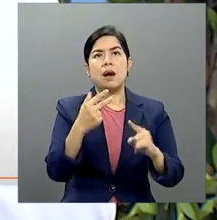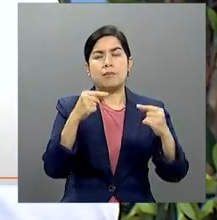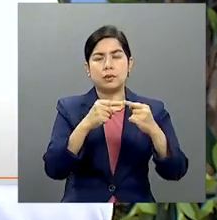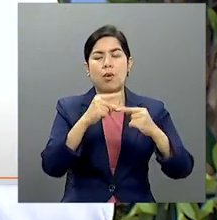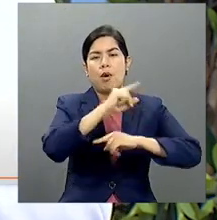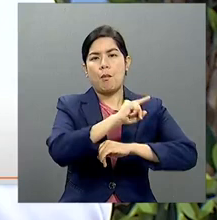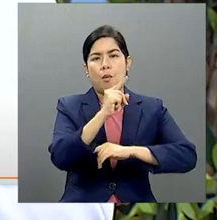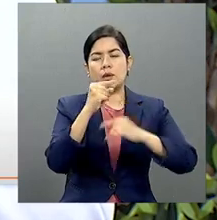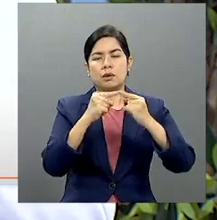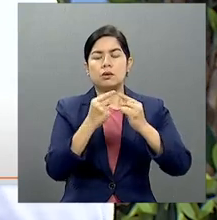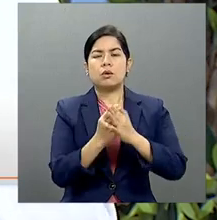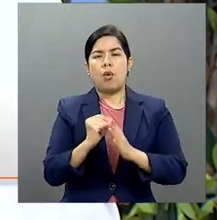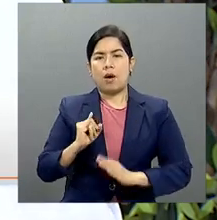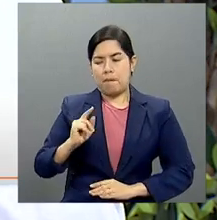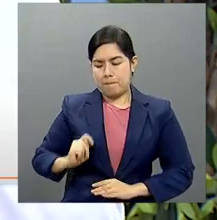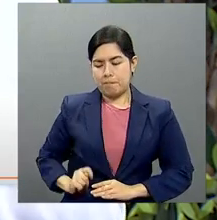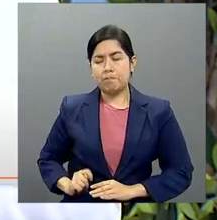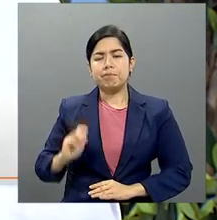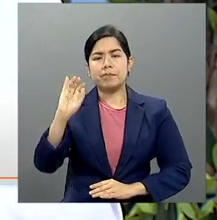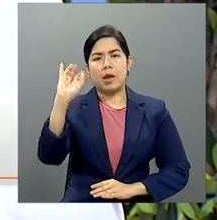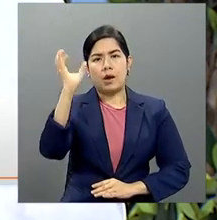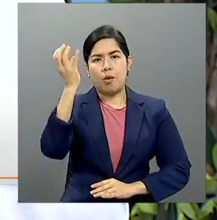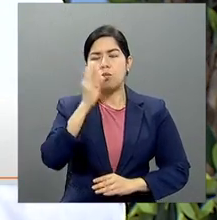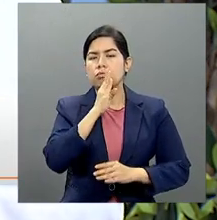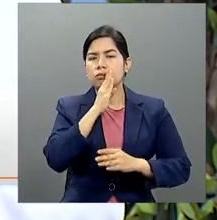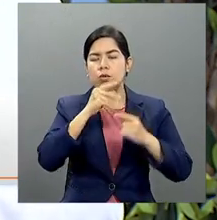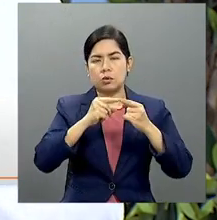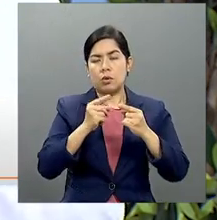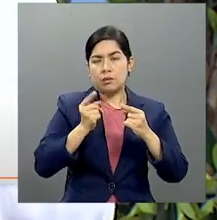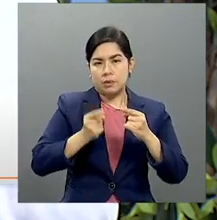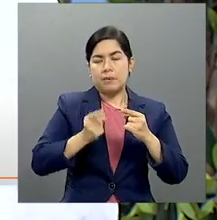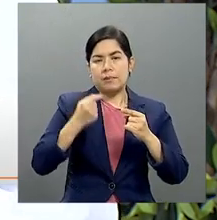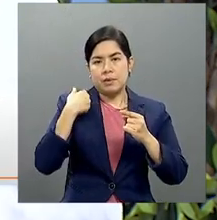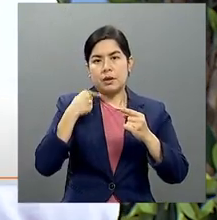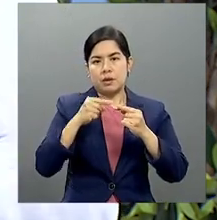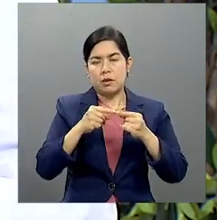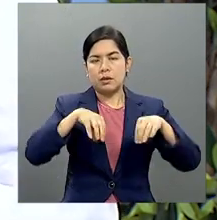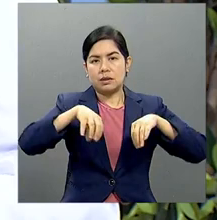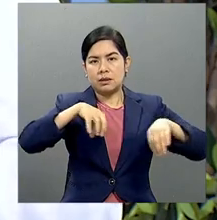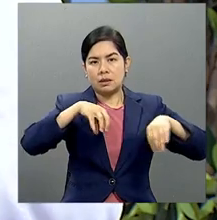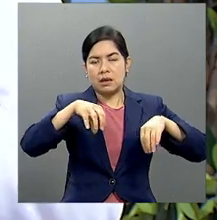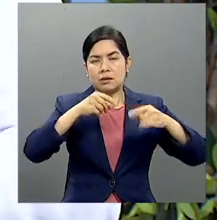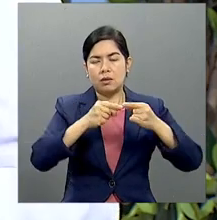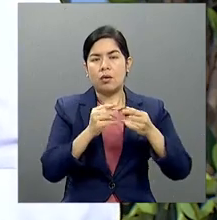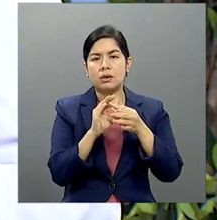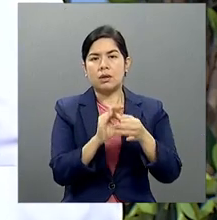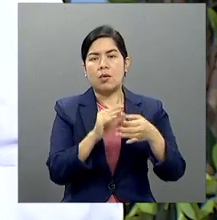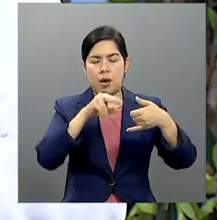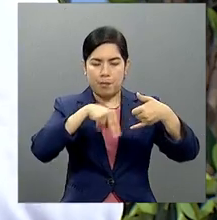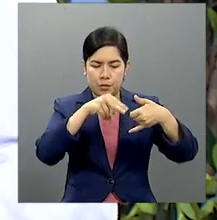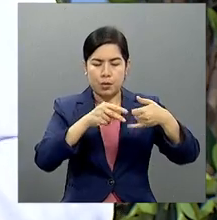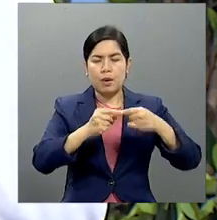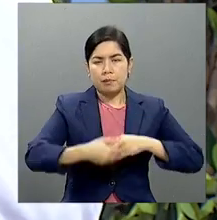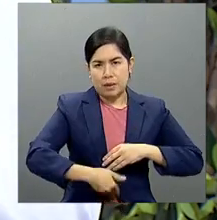านการณ์ปกติเนี่ยจะมีการจัดกิจกรรมตรวจคัดกรองผู้ป่วยนะครับโดยการตรวจปัสสาวะวัดความดันตรวจเบาหวาน